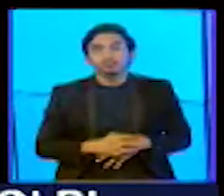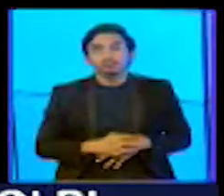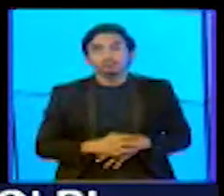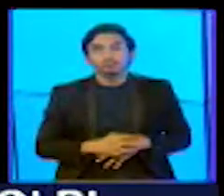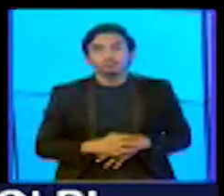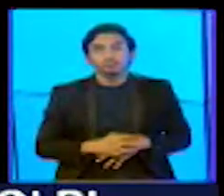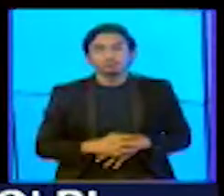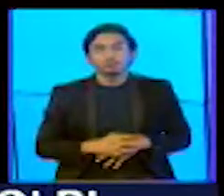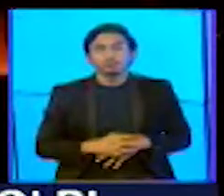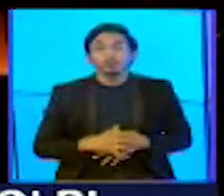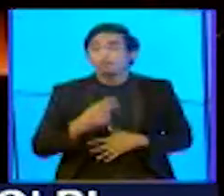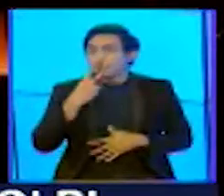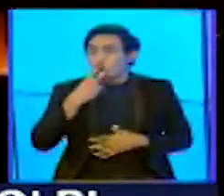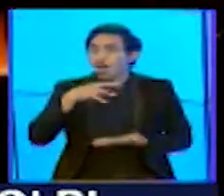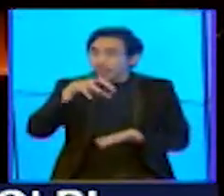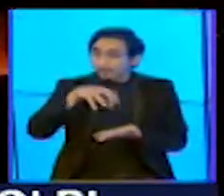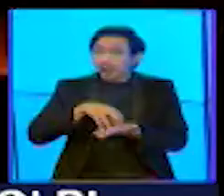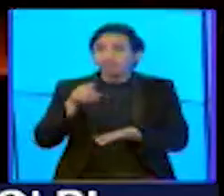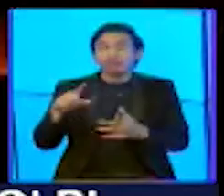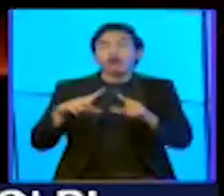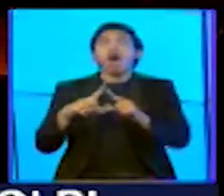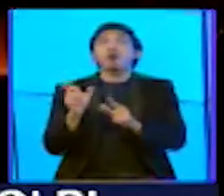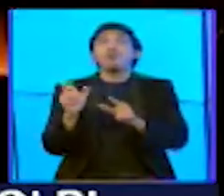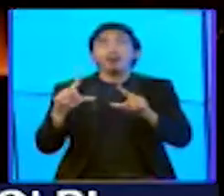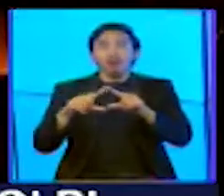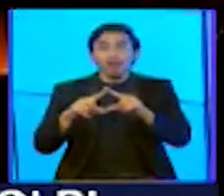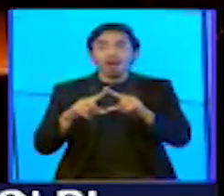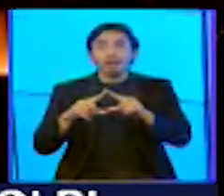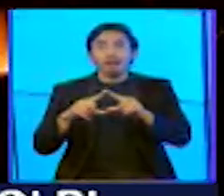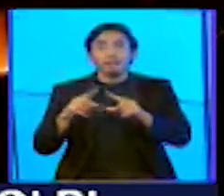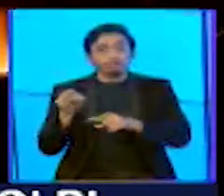di ruangan tempat bekerja, di mana